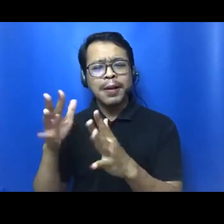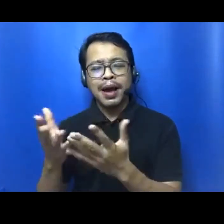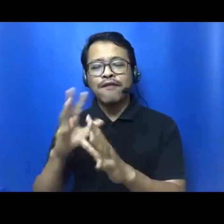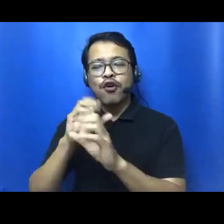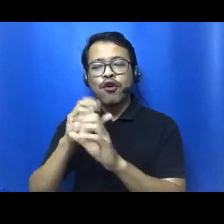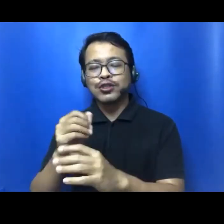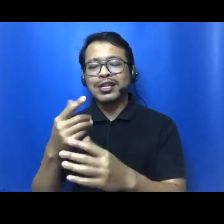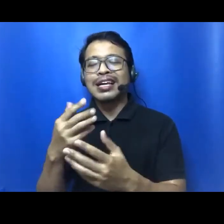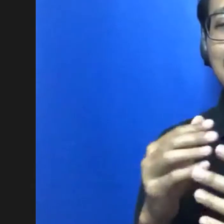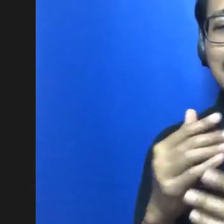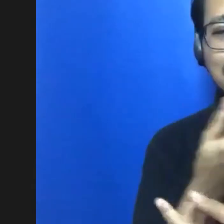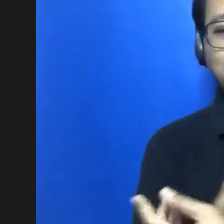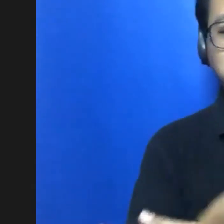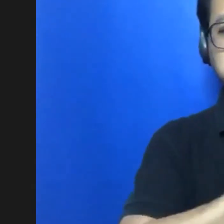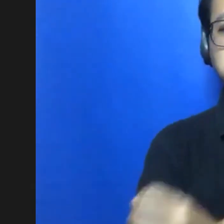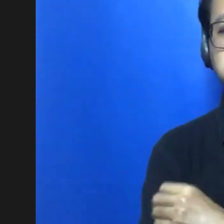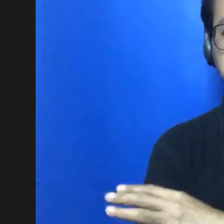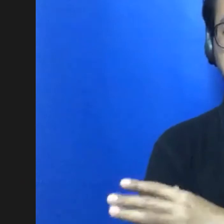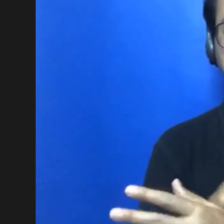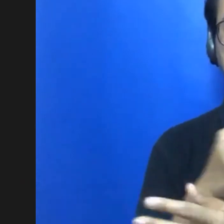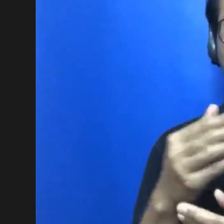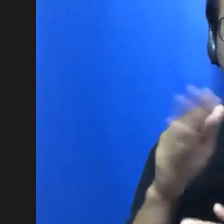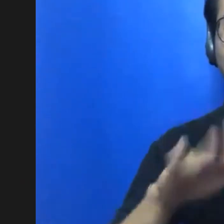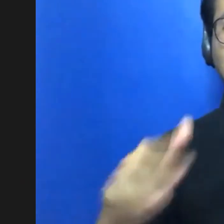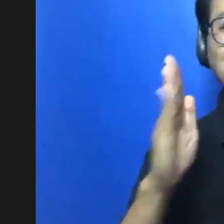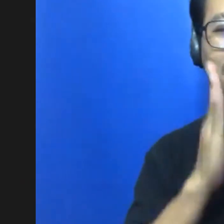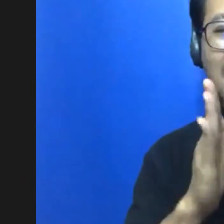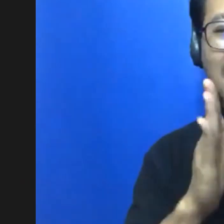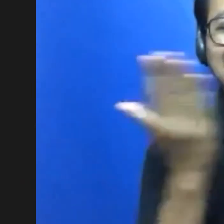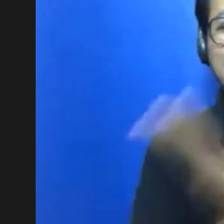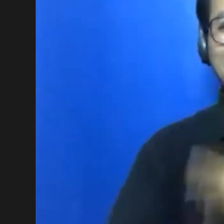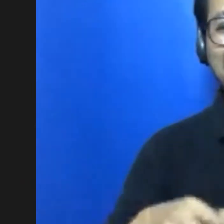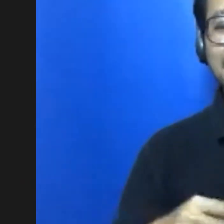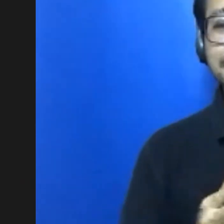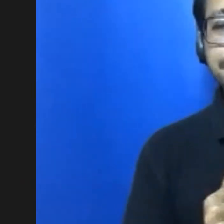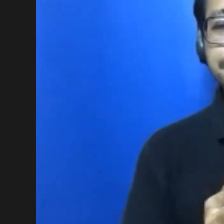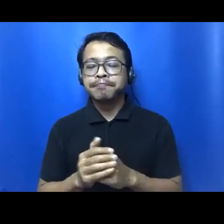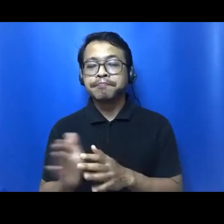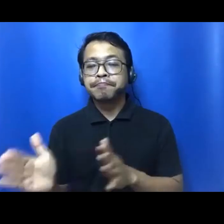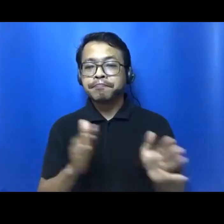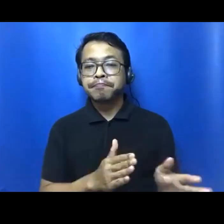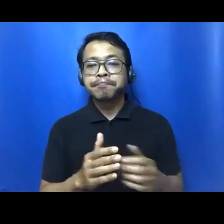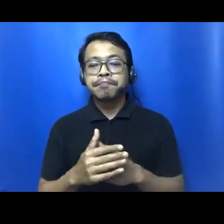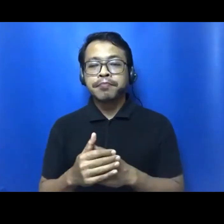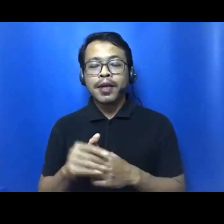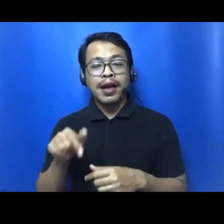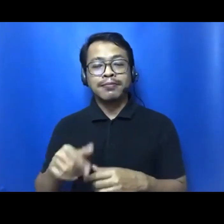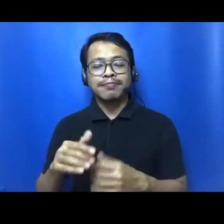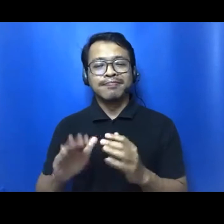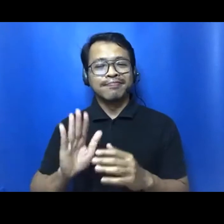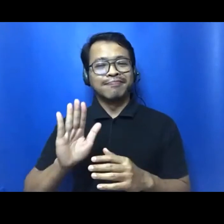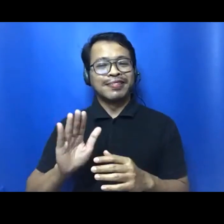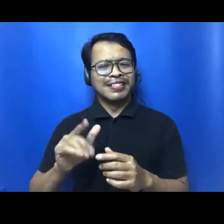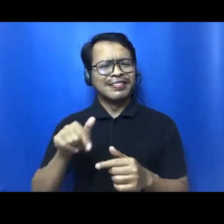muda dengan disabilitas. Sebelum mulai, saya ingin memperkenalkan terlebih dahulu para narasumber yang akan memberikan